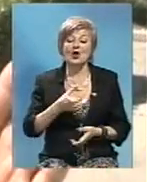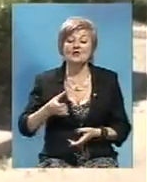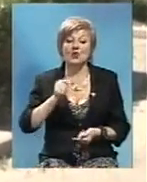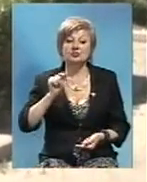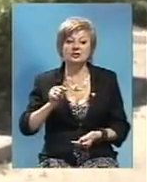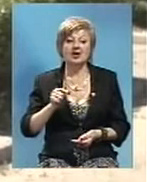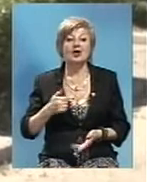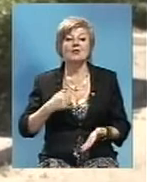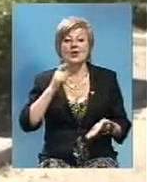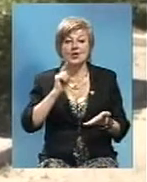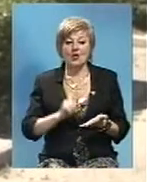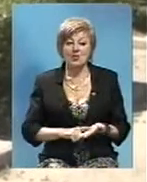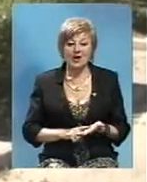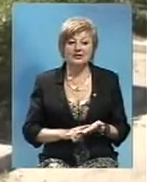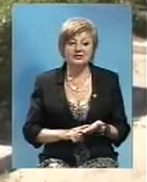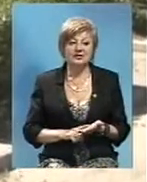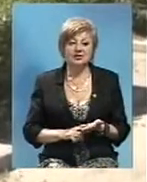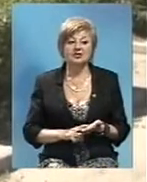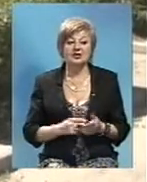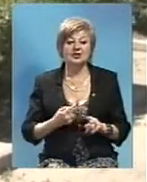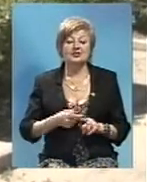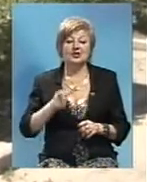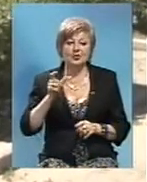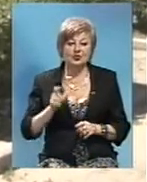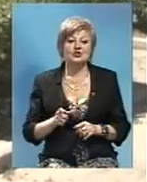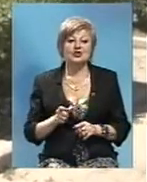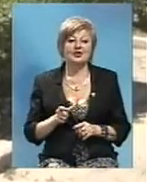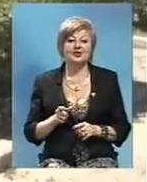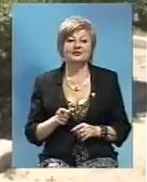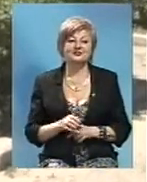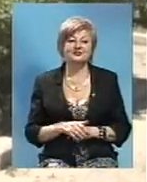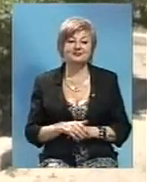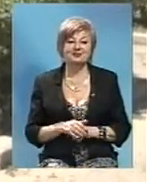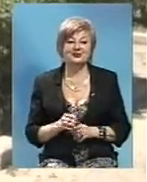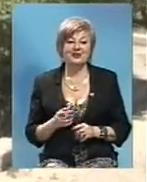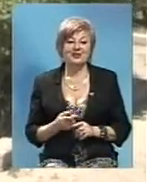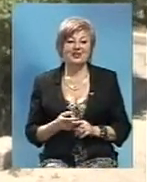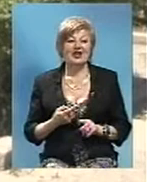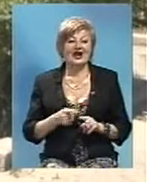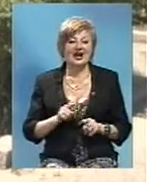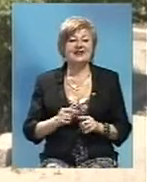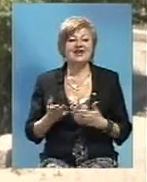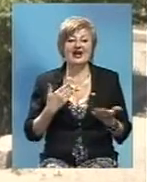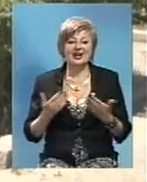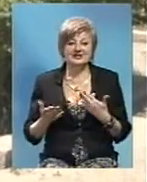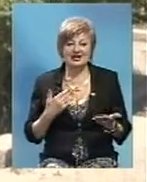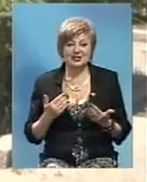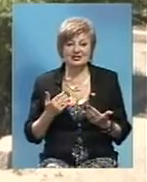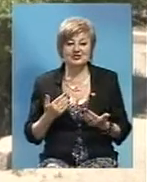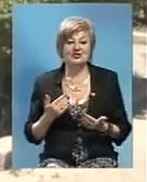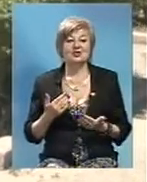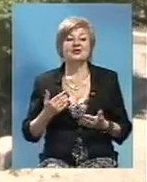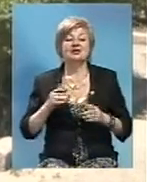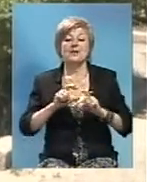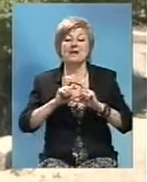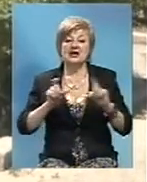ви попали на дивака, який цілком розділяє все це. Це стосується і маркетів,